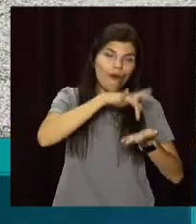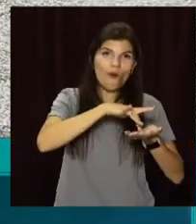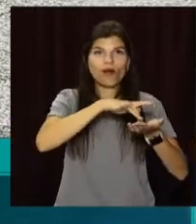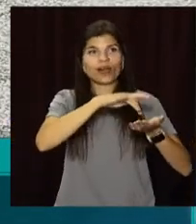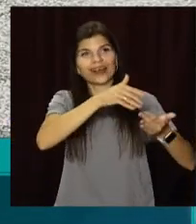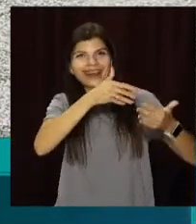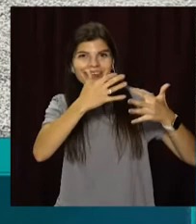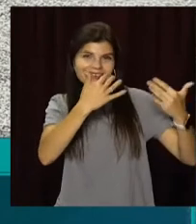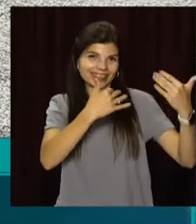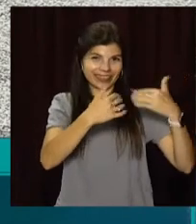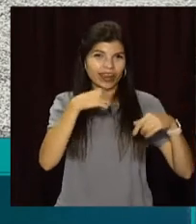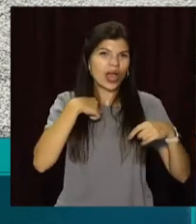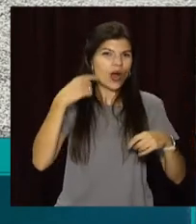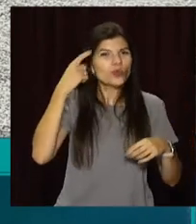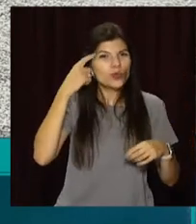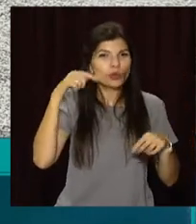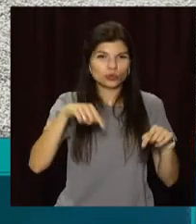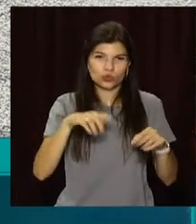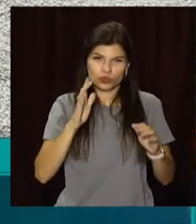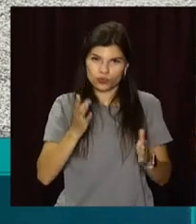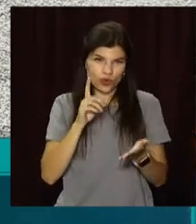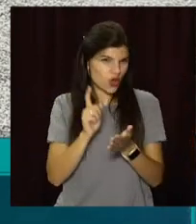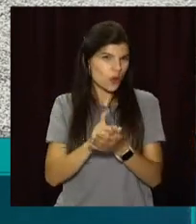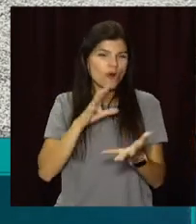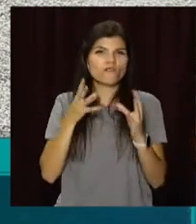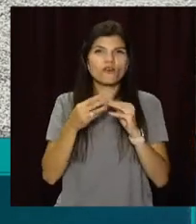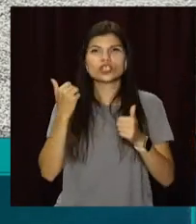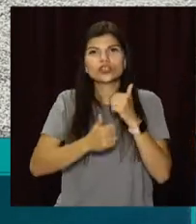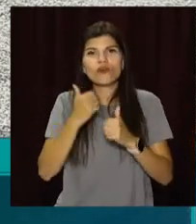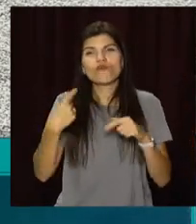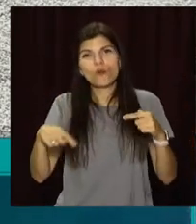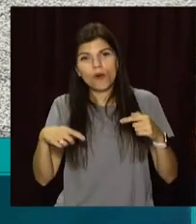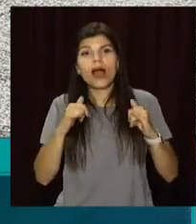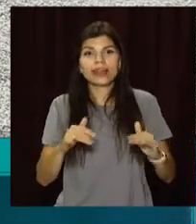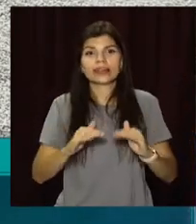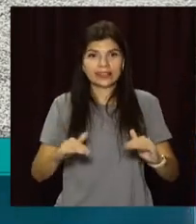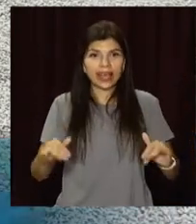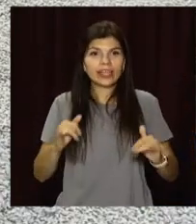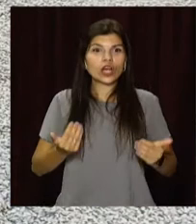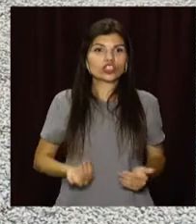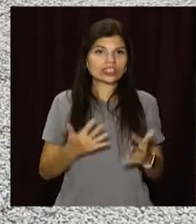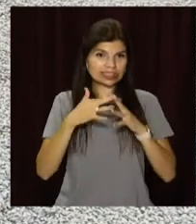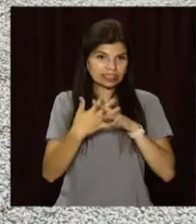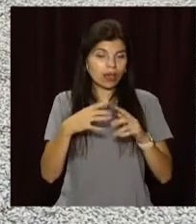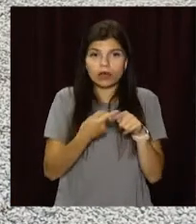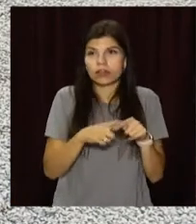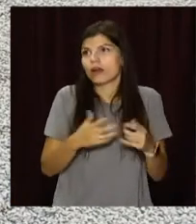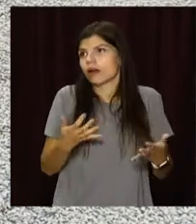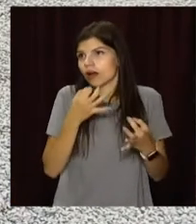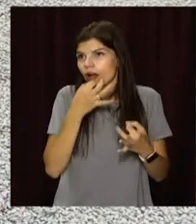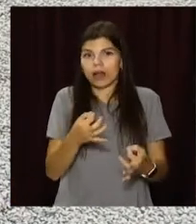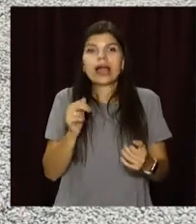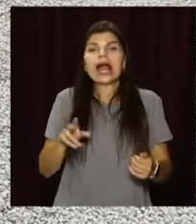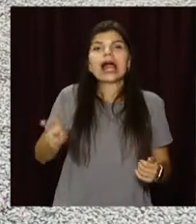тільки. Я так думаю, тут будуть проводитися зональні змагання з футболу. А для дітей і для жителів селища, так це, як